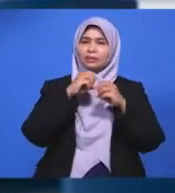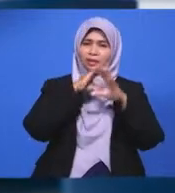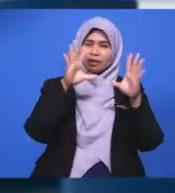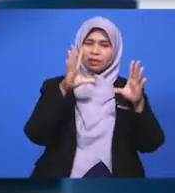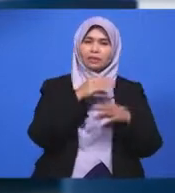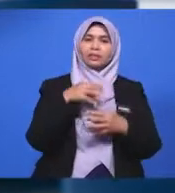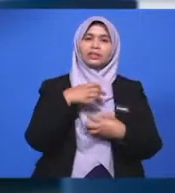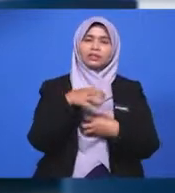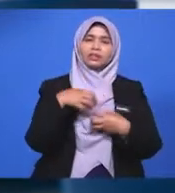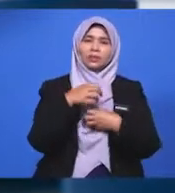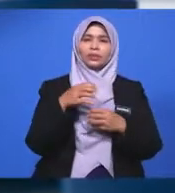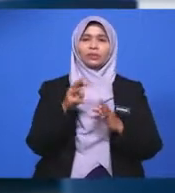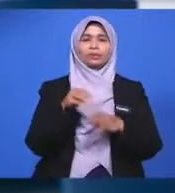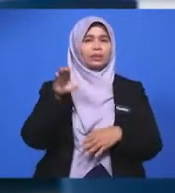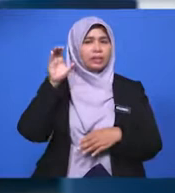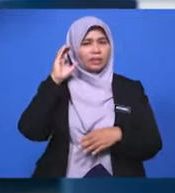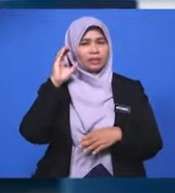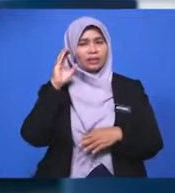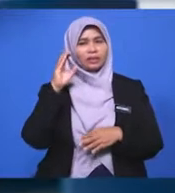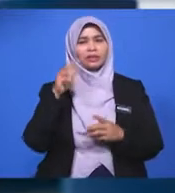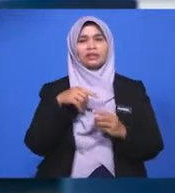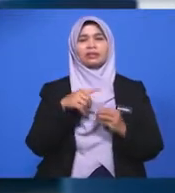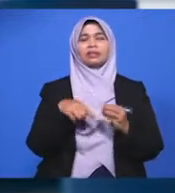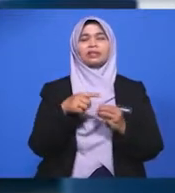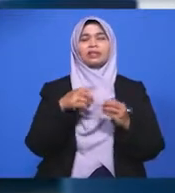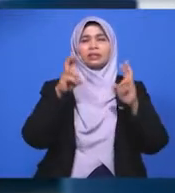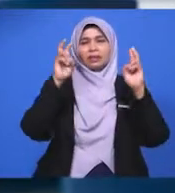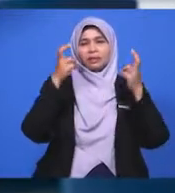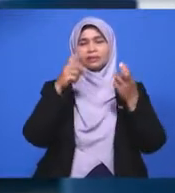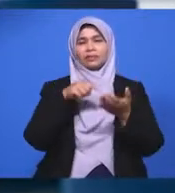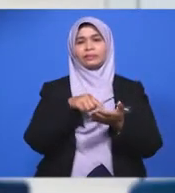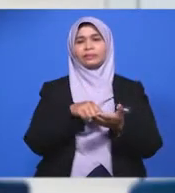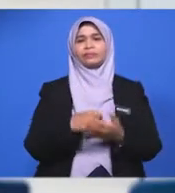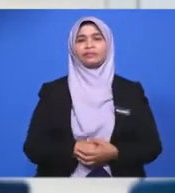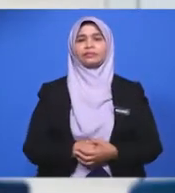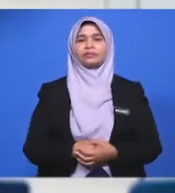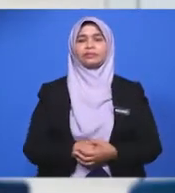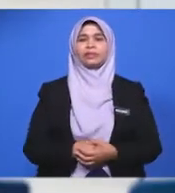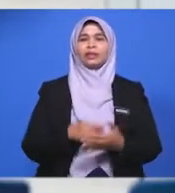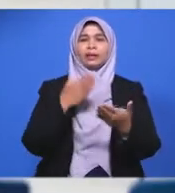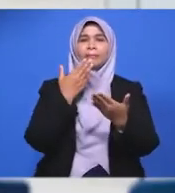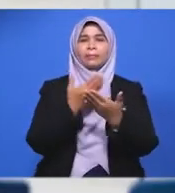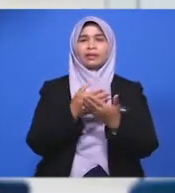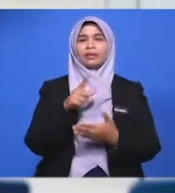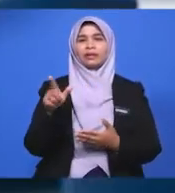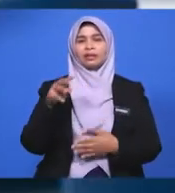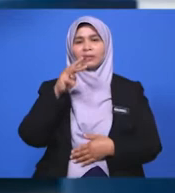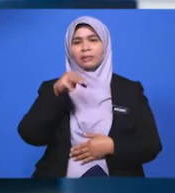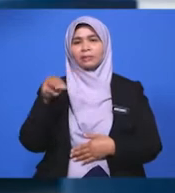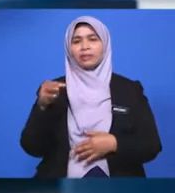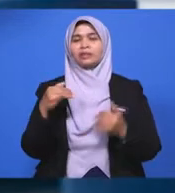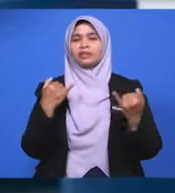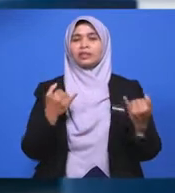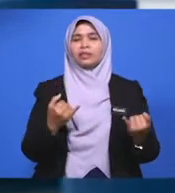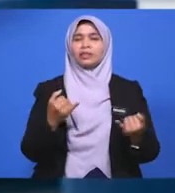dan seronok mendengar penerangan daripada cikgu. Baiklah murid-murid,